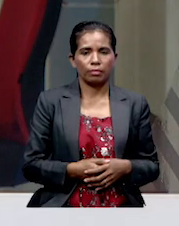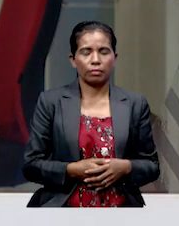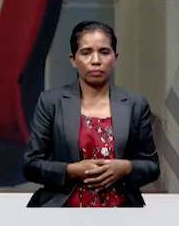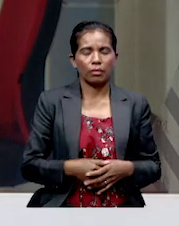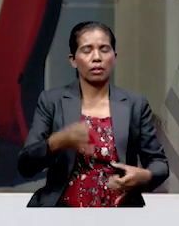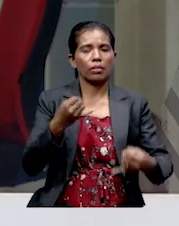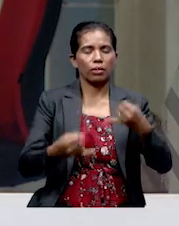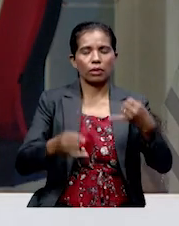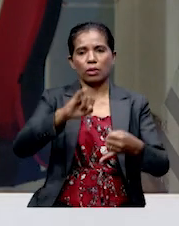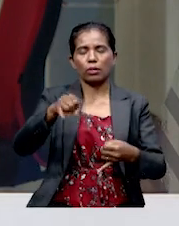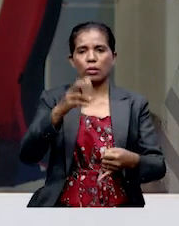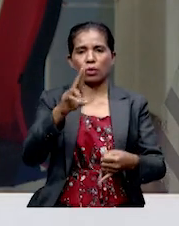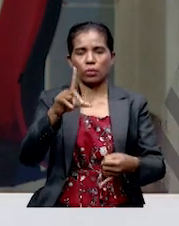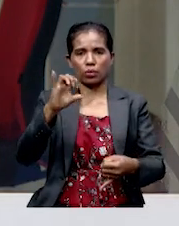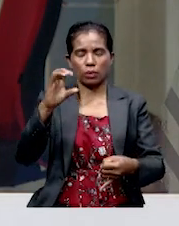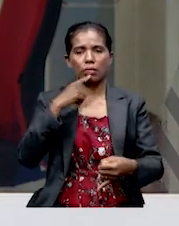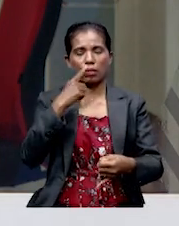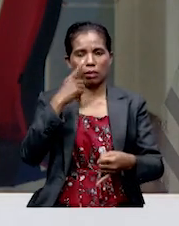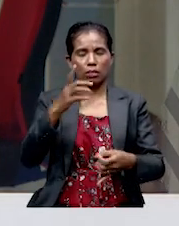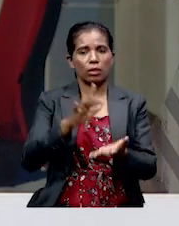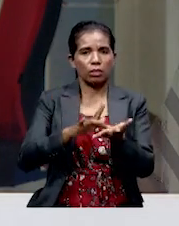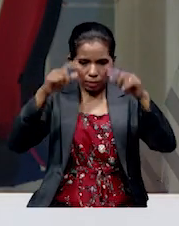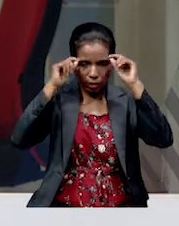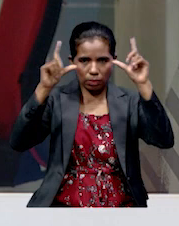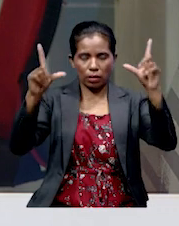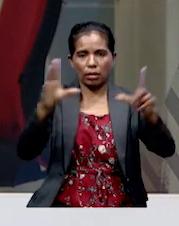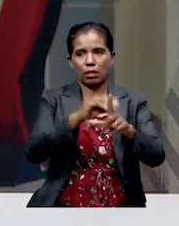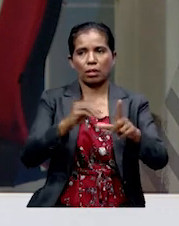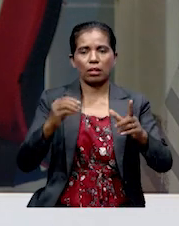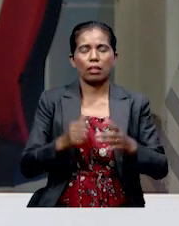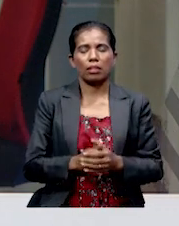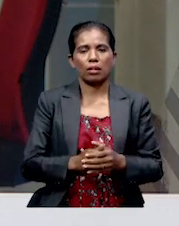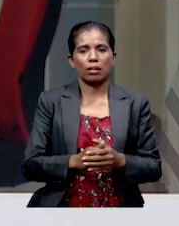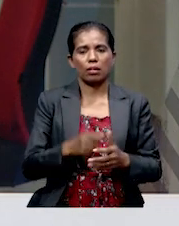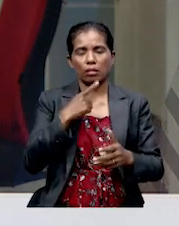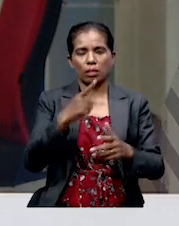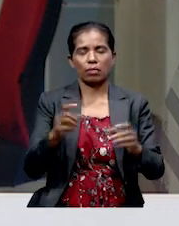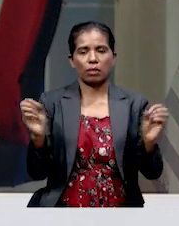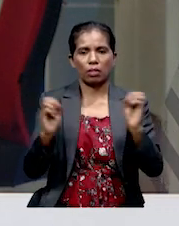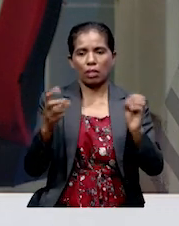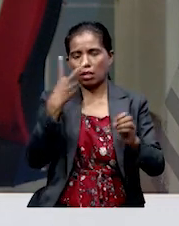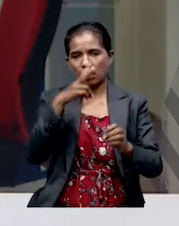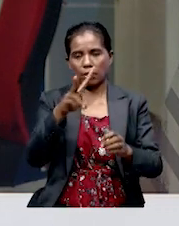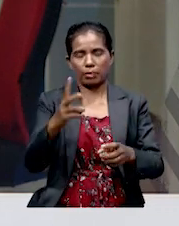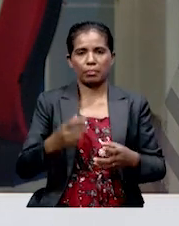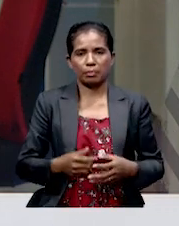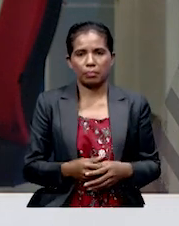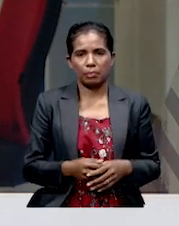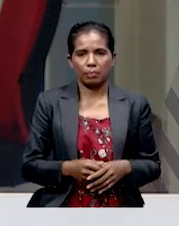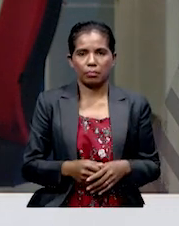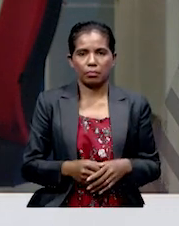Jurista Julio Crispin HTT, droga tama iha Timor-Leste tamba alfandega falya iha kontrolu.